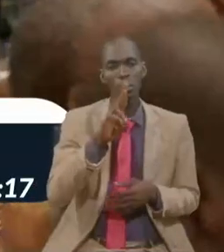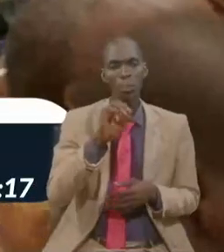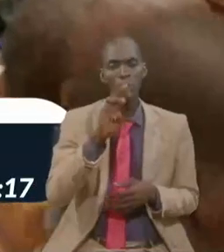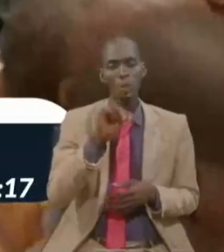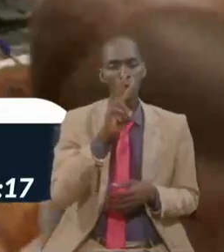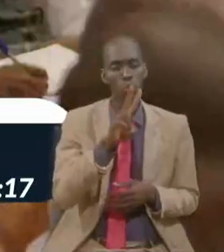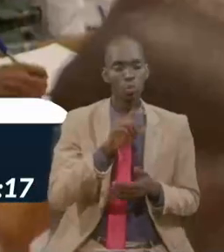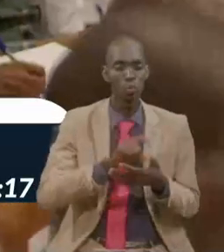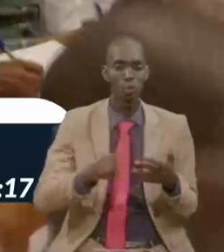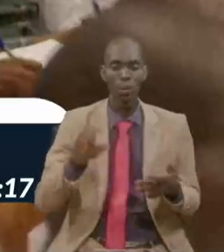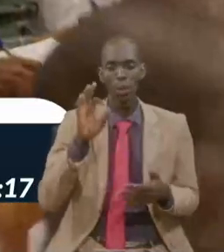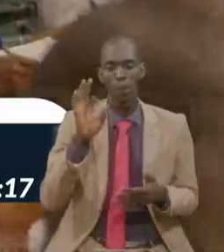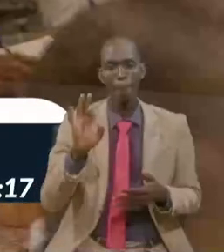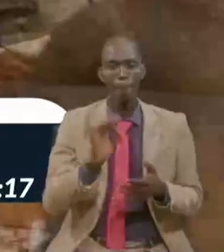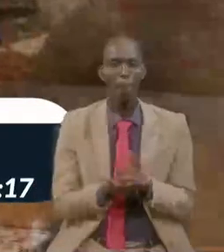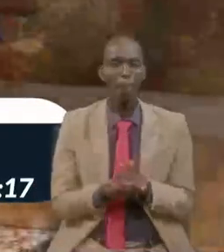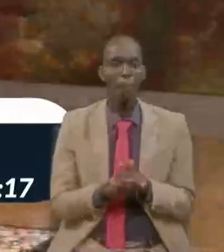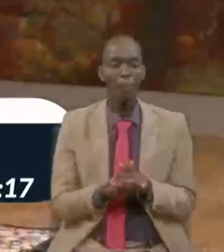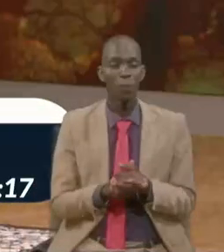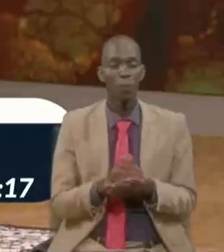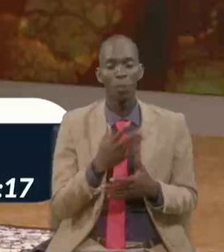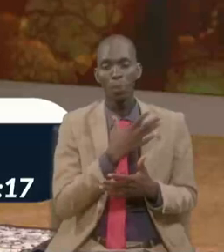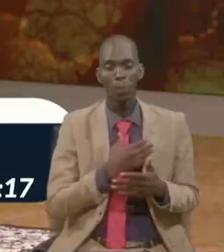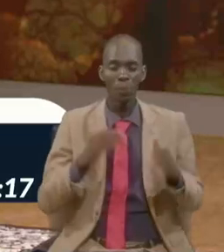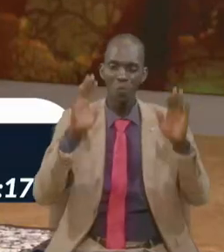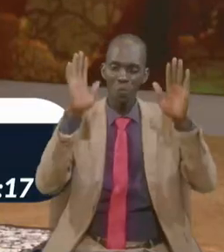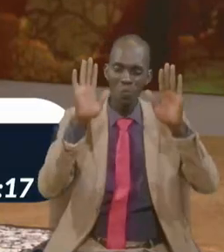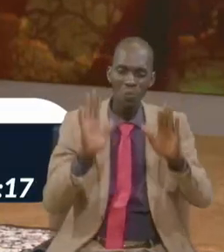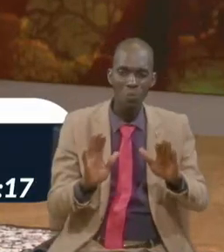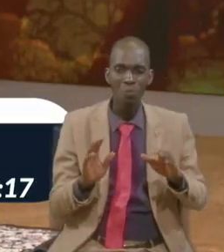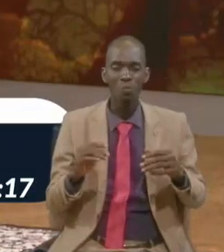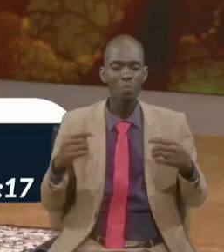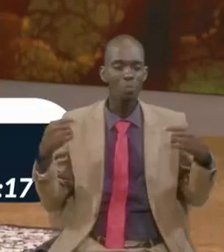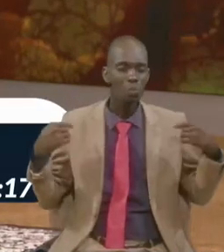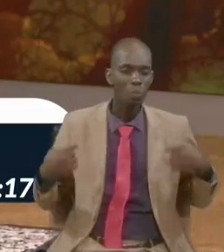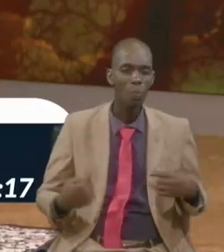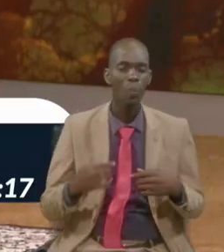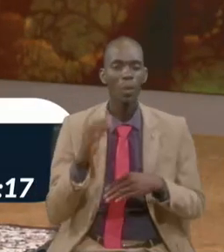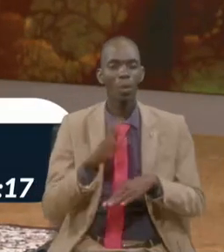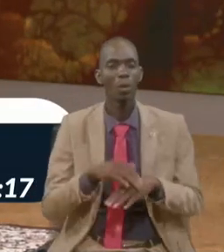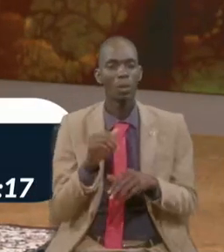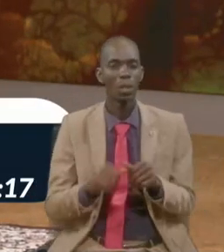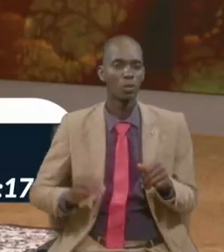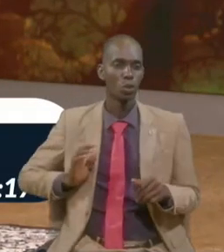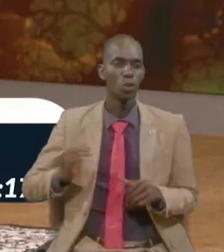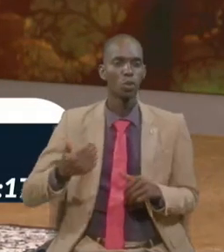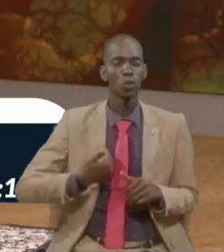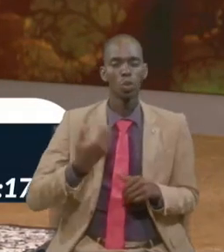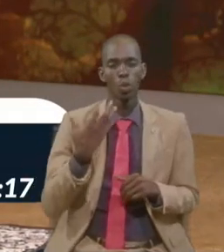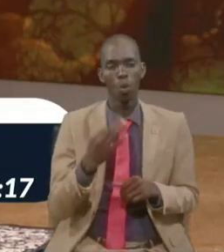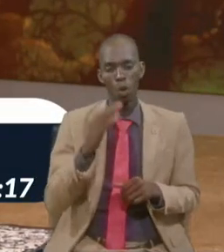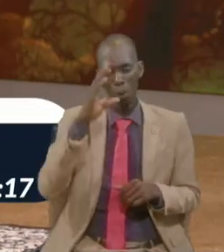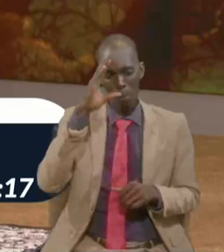Romains chapitre 2, le verset 9. Tribulation et angoisse sur toute âme